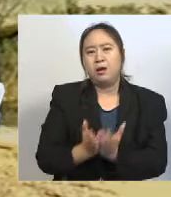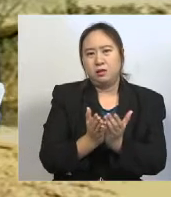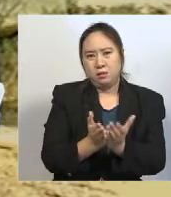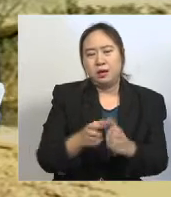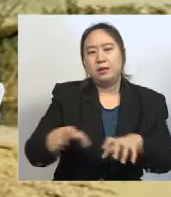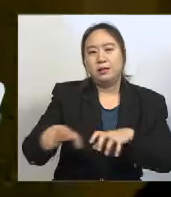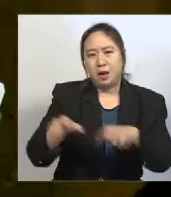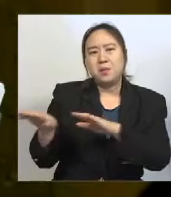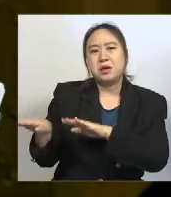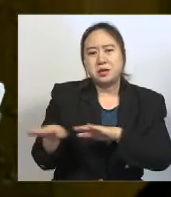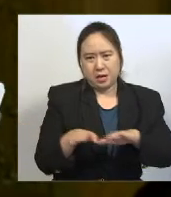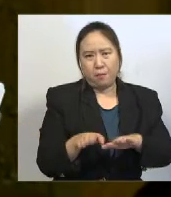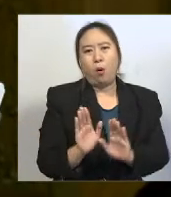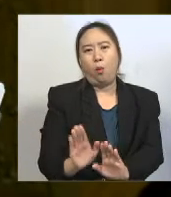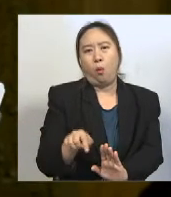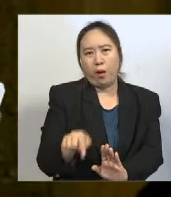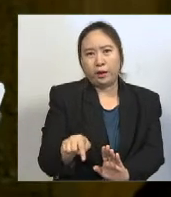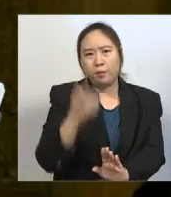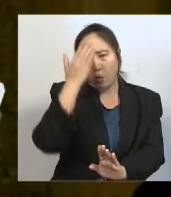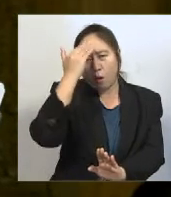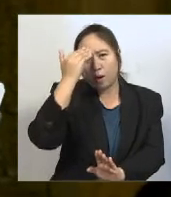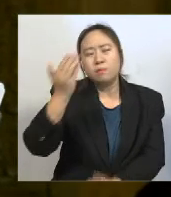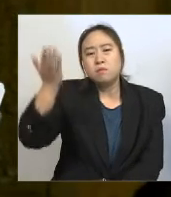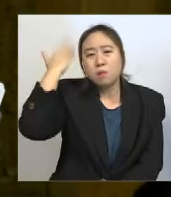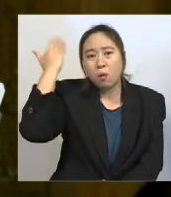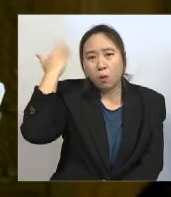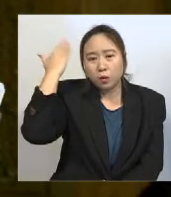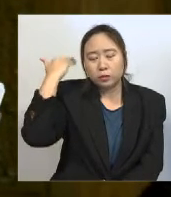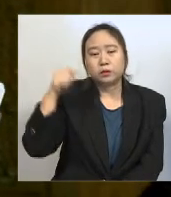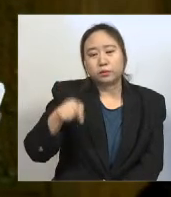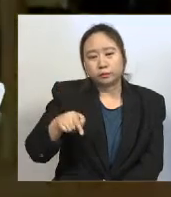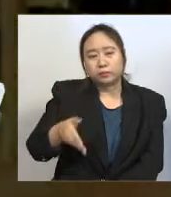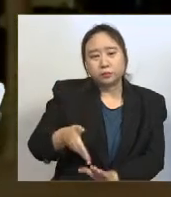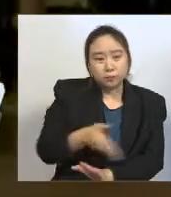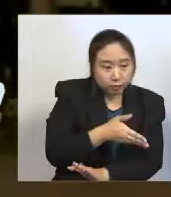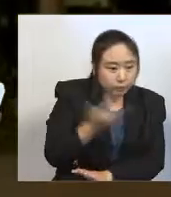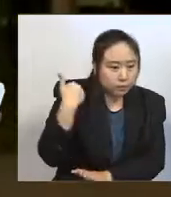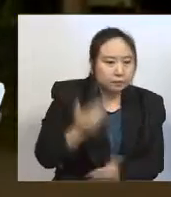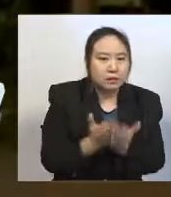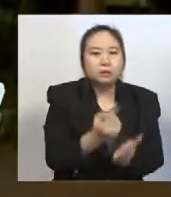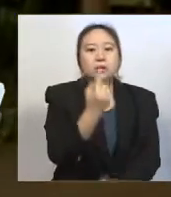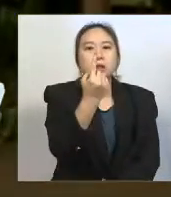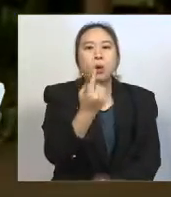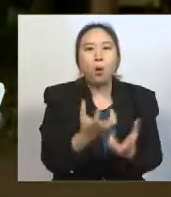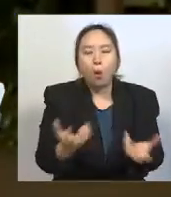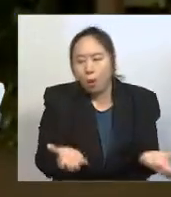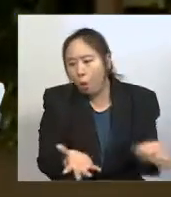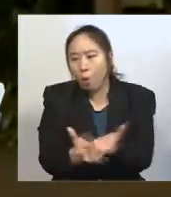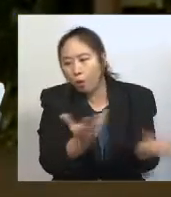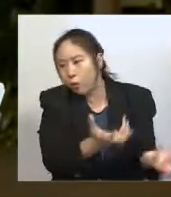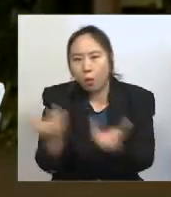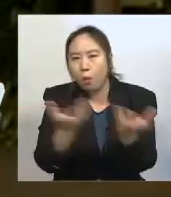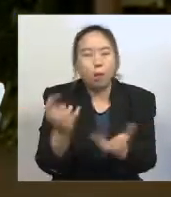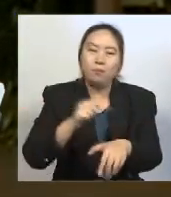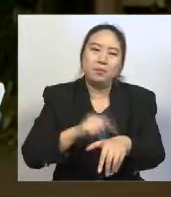เตรียมพร้อมไว้ประจำหมู่บ้านนะครับเพราะว่าที่ผ่านมาเนี่ยก่อนเกิดเหตุนี้มีเรืออยู่เพียงลำเดียวเท่านั้นการขนของนี่ทำได้ไม่ทันครับไป